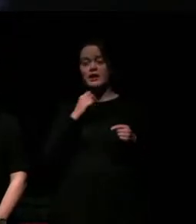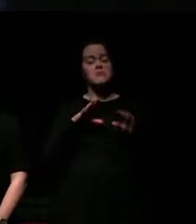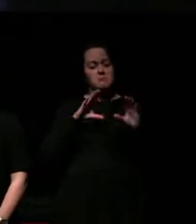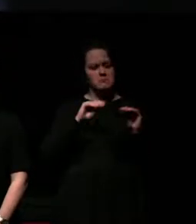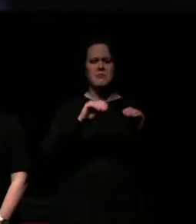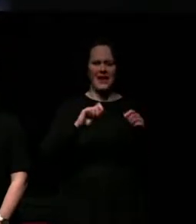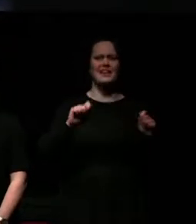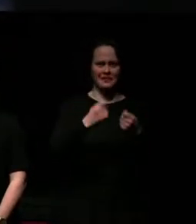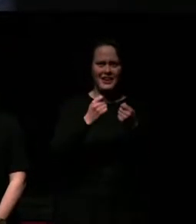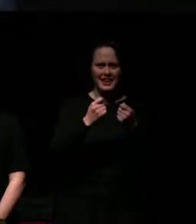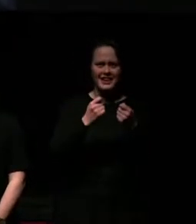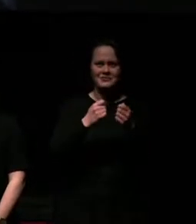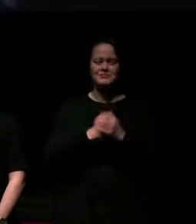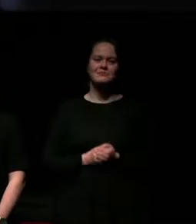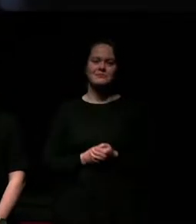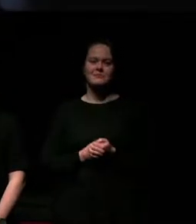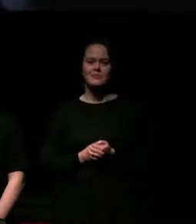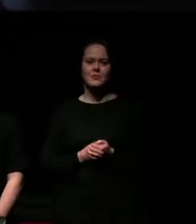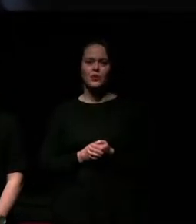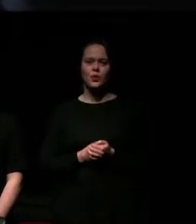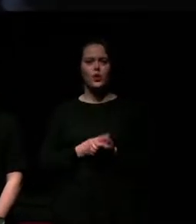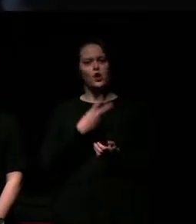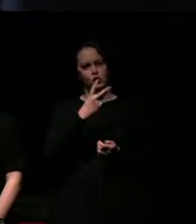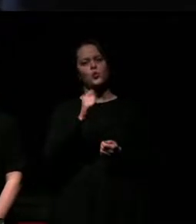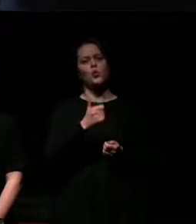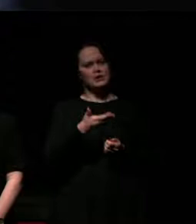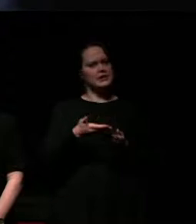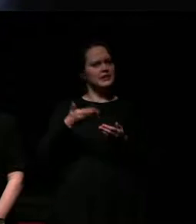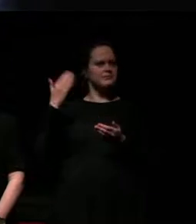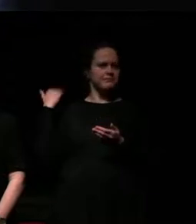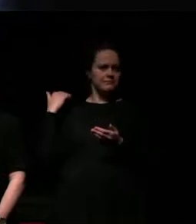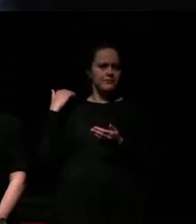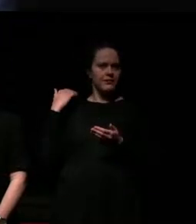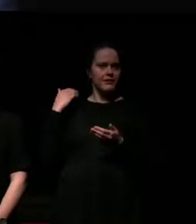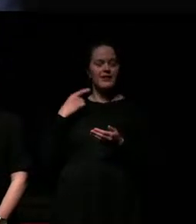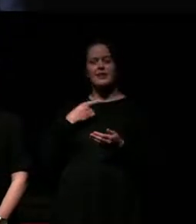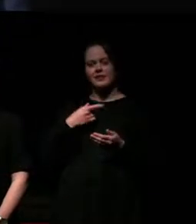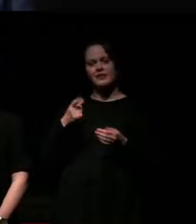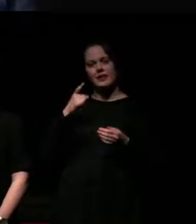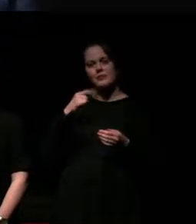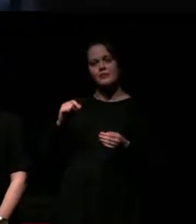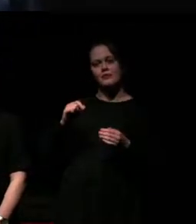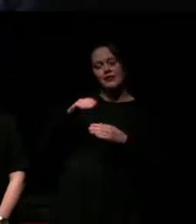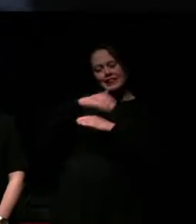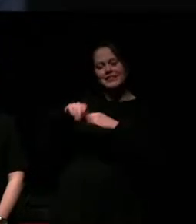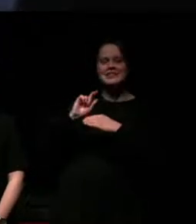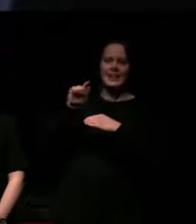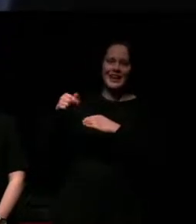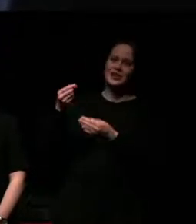litt innblikk I det, for to år siden så feiret de 17. mai med å fære til grense og handle, for det var mindre nordmenn der.